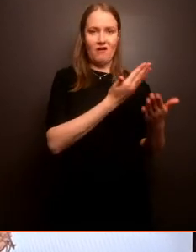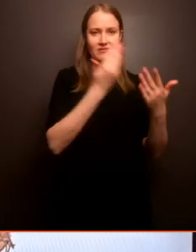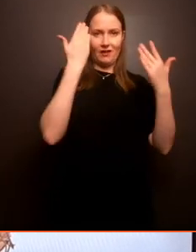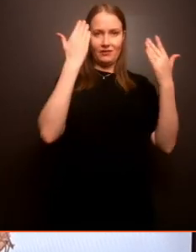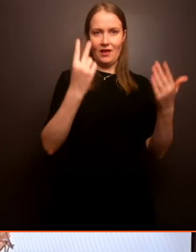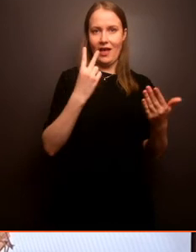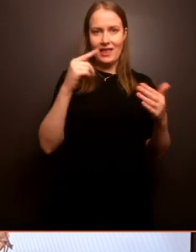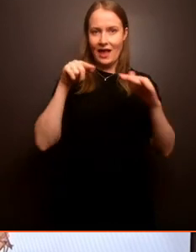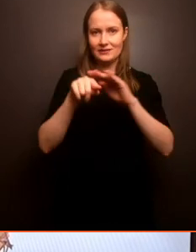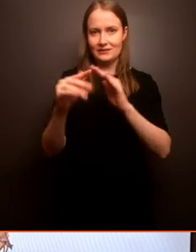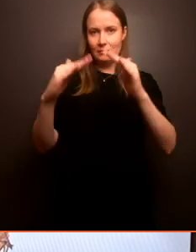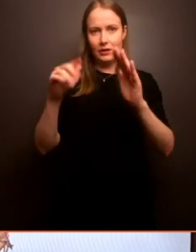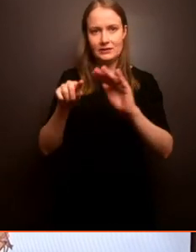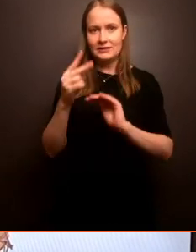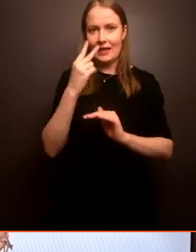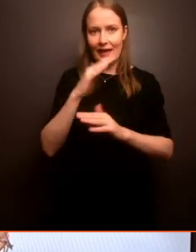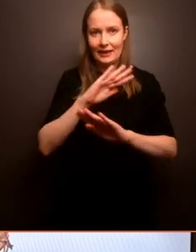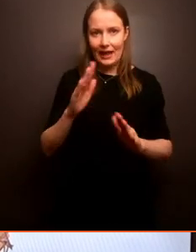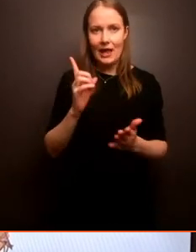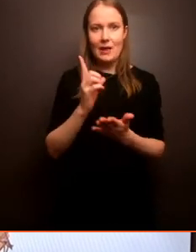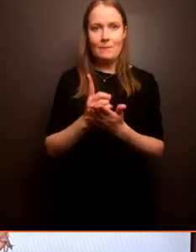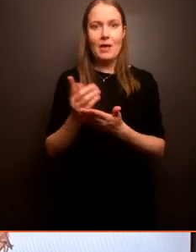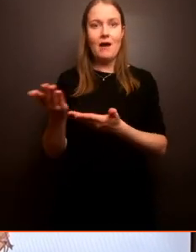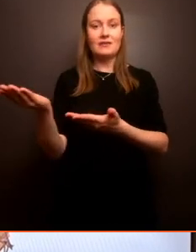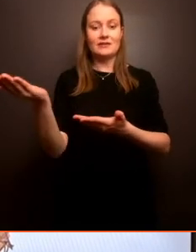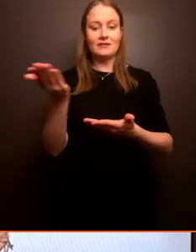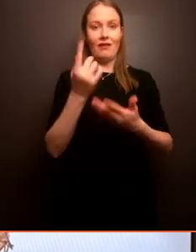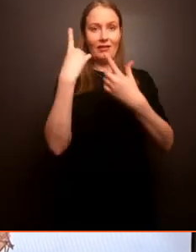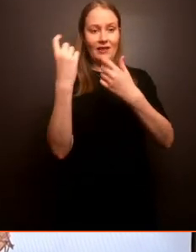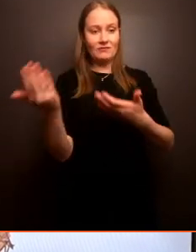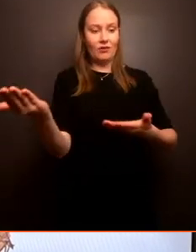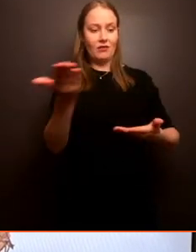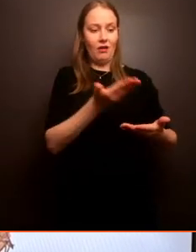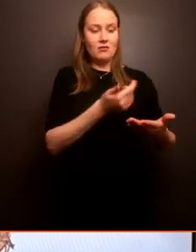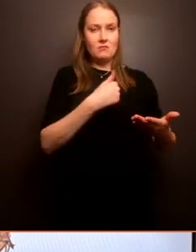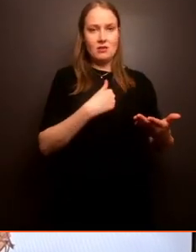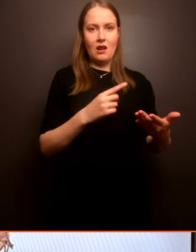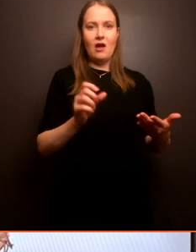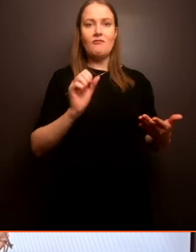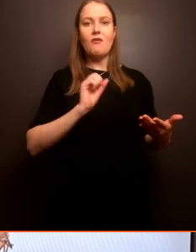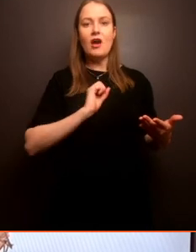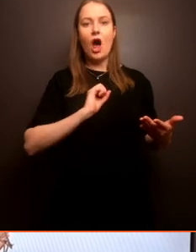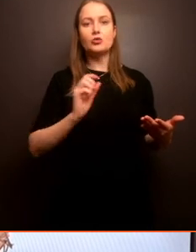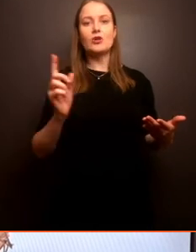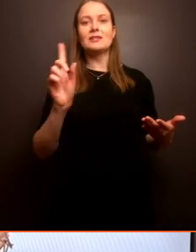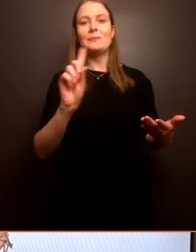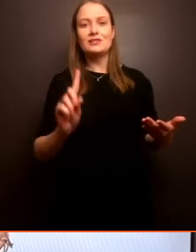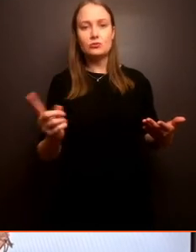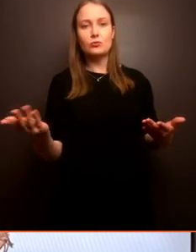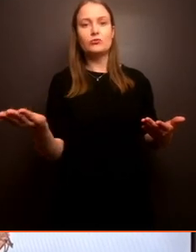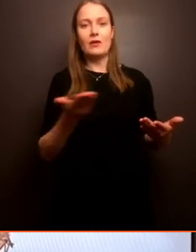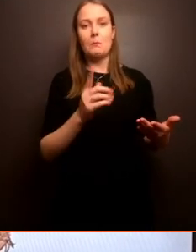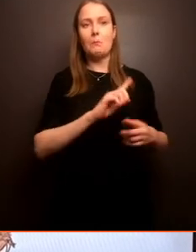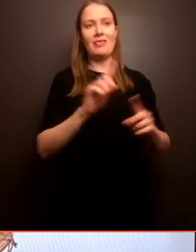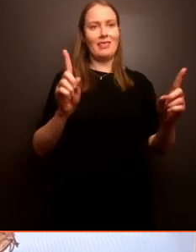seda informatsiooni ikkagi ainult siis, kui ma annan seda objektiivset informatsiooni. Mitte ilmselt ei püüa oma maja ära remontida